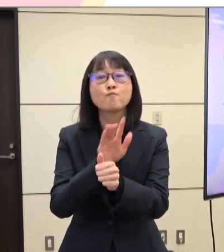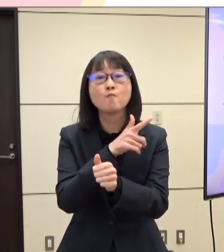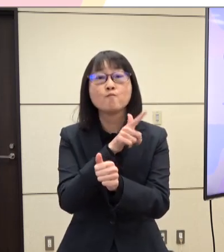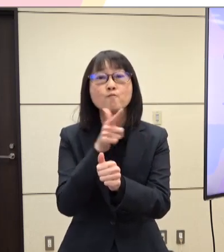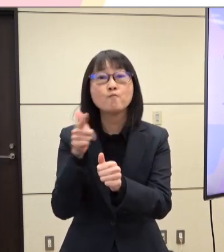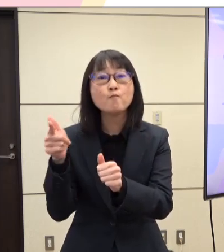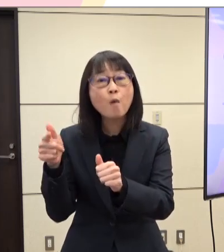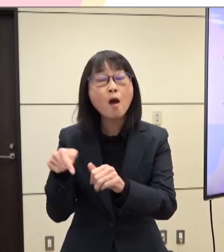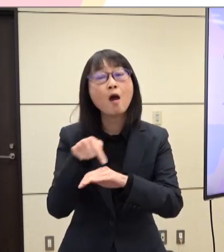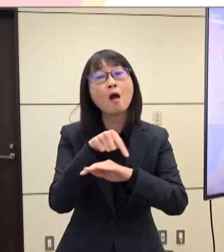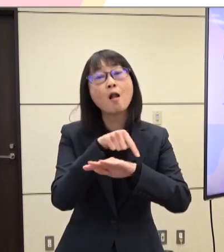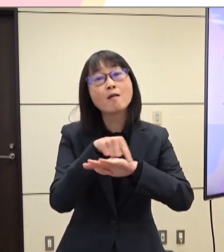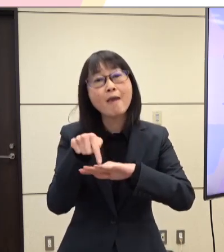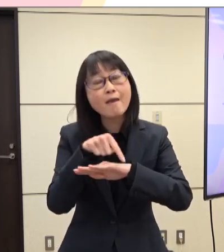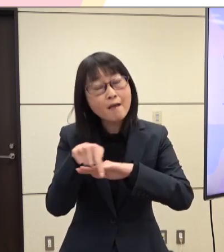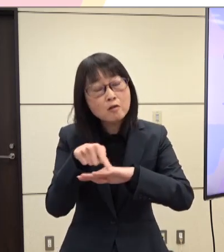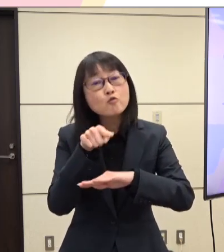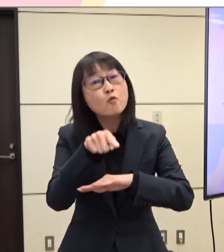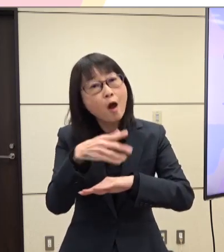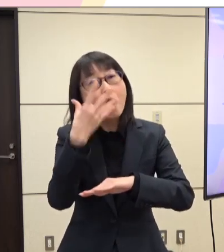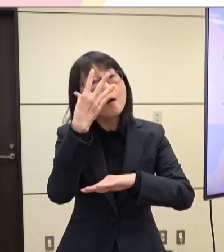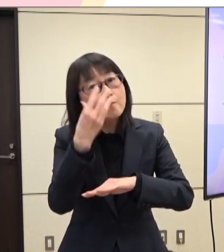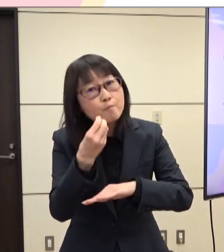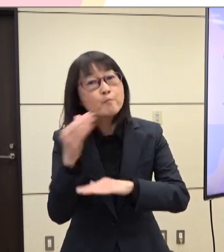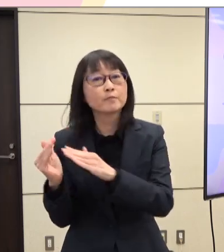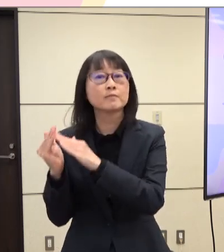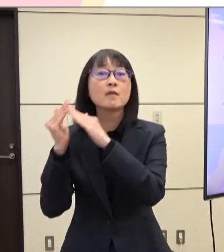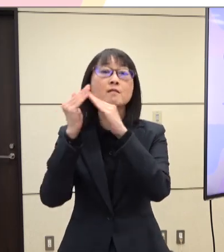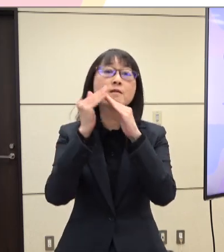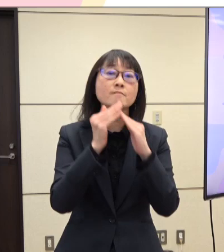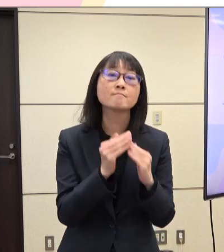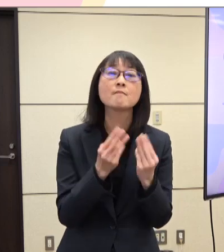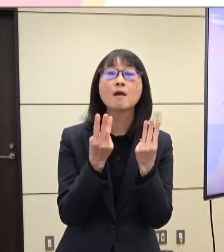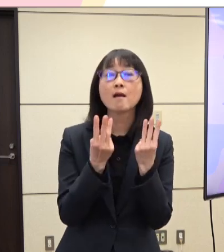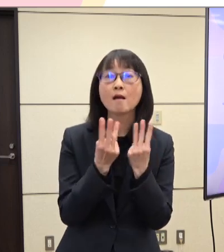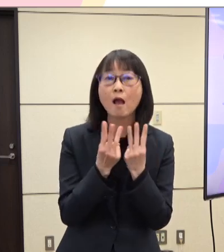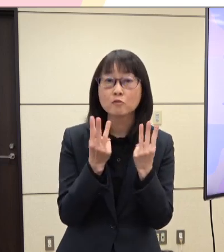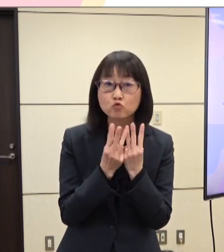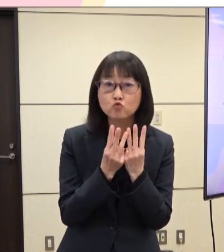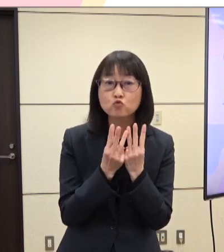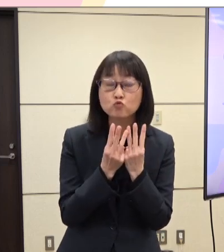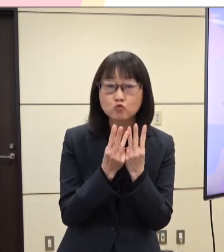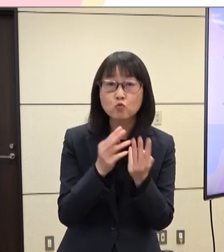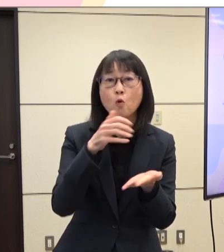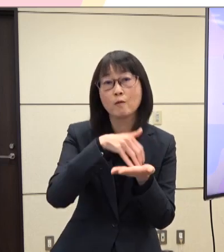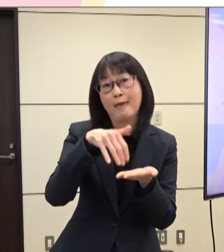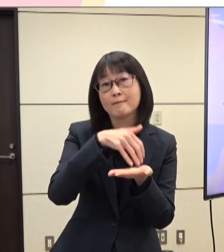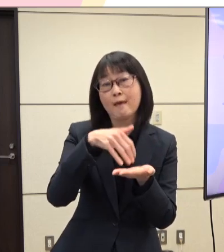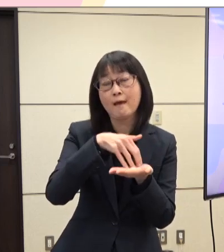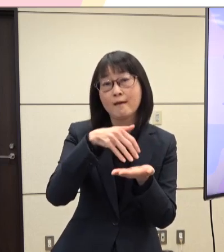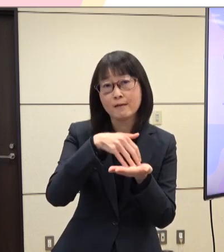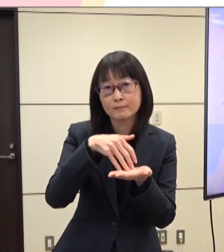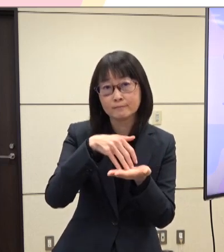て移住された方、これを統計として取っております。それがですね、